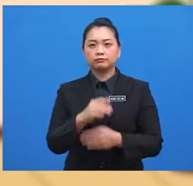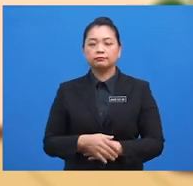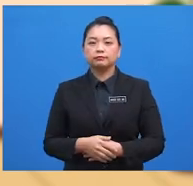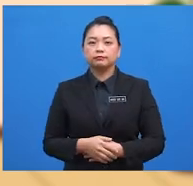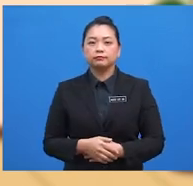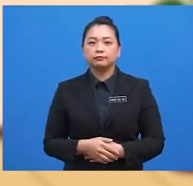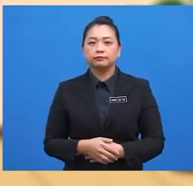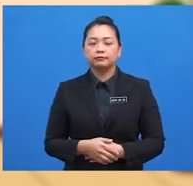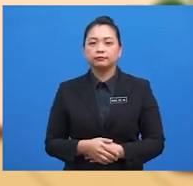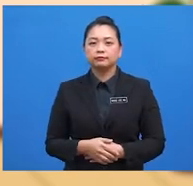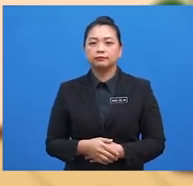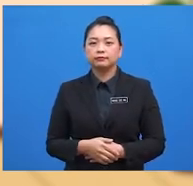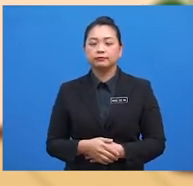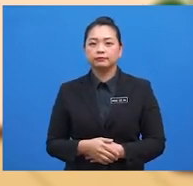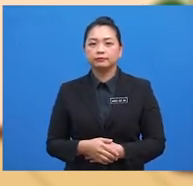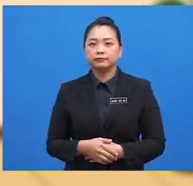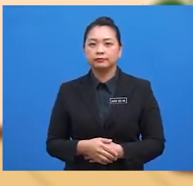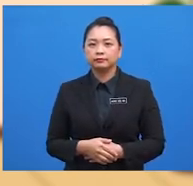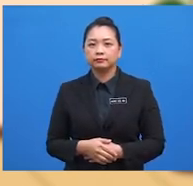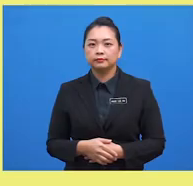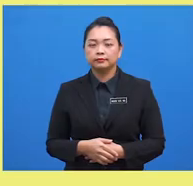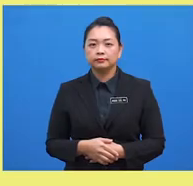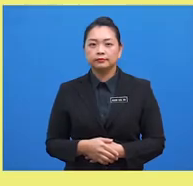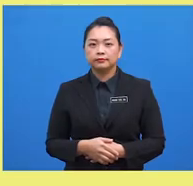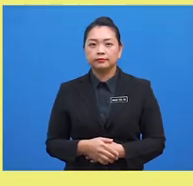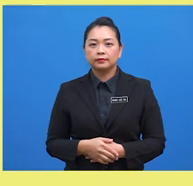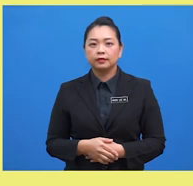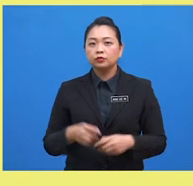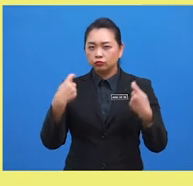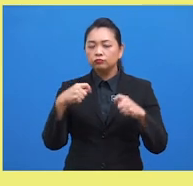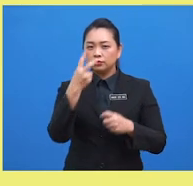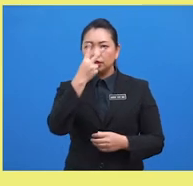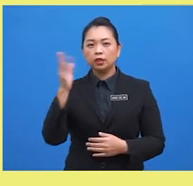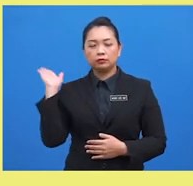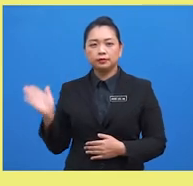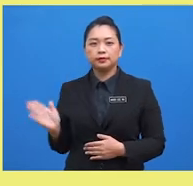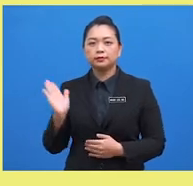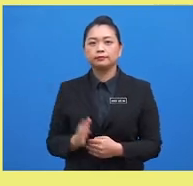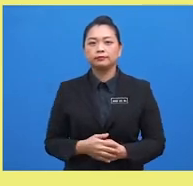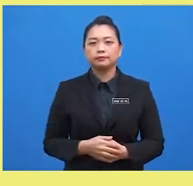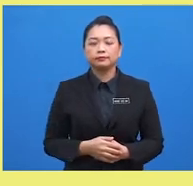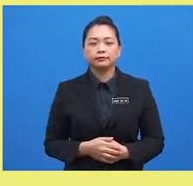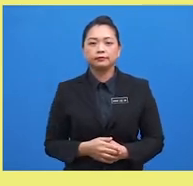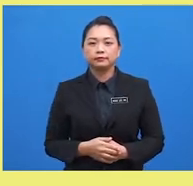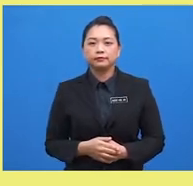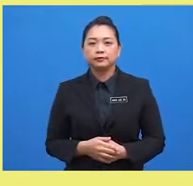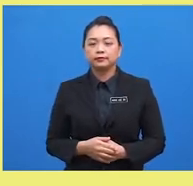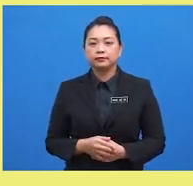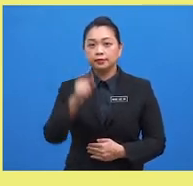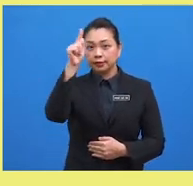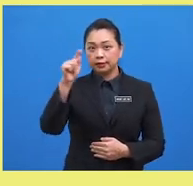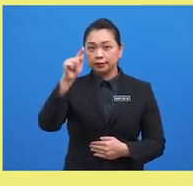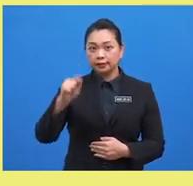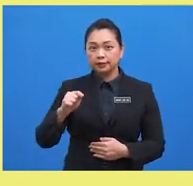ini, iaitu gabungan operasi set. Cuba perhatikan contoh satu. Set